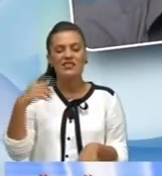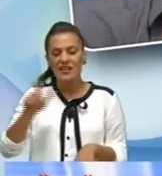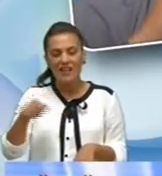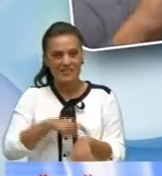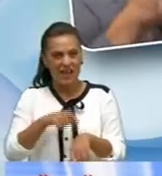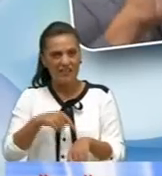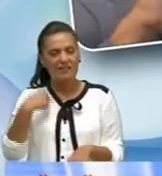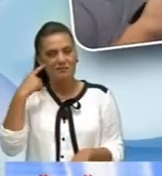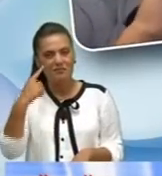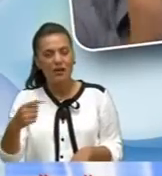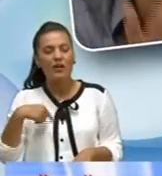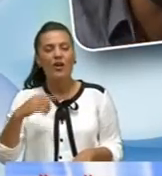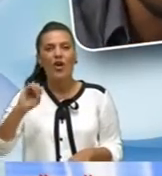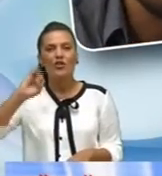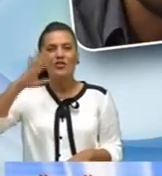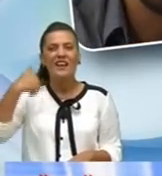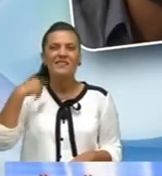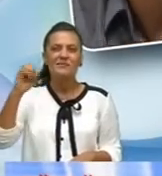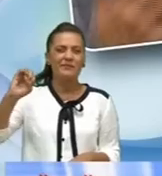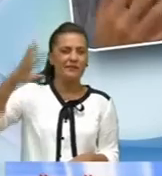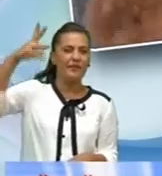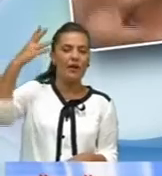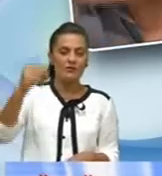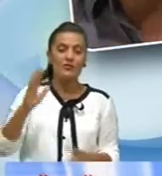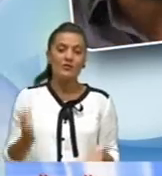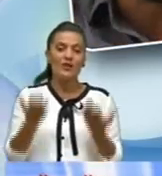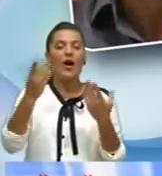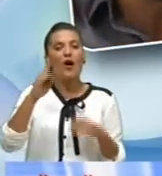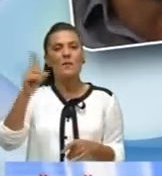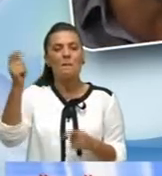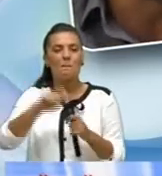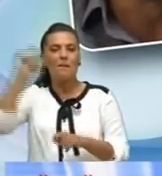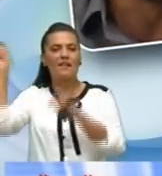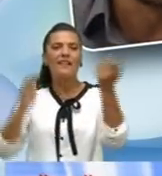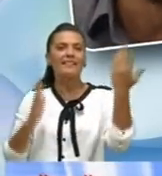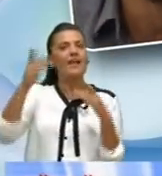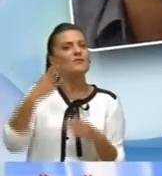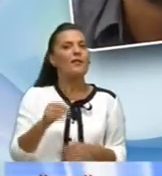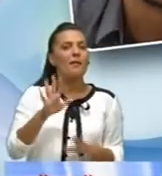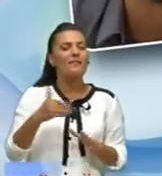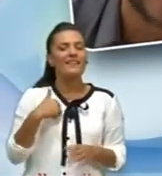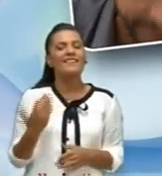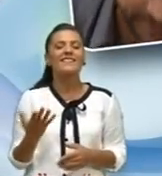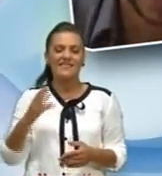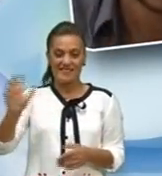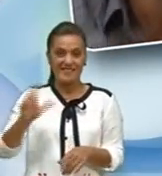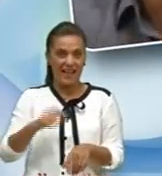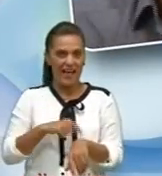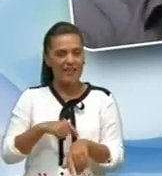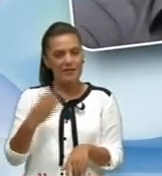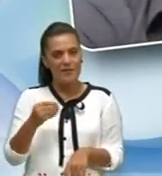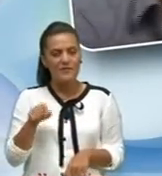yerine o güneş böyle yüzümüzü kibarca okşayacak. Uyanacağız, o zaman camı perdeyi açıp dans edebilirim. Tamam. Çalar saat ne